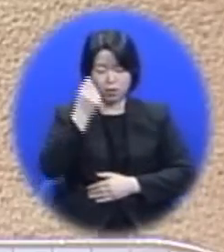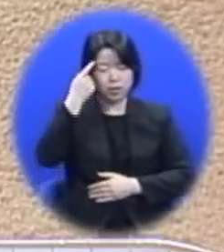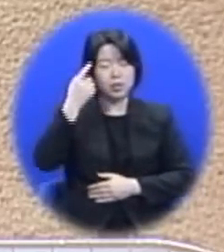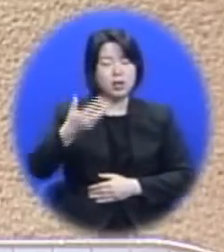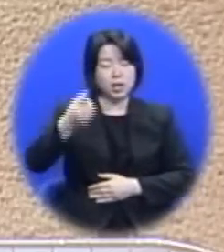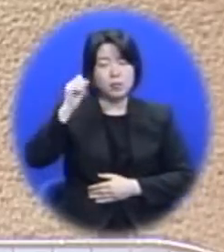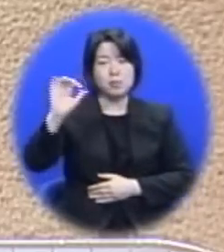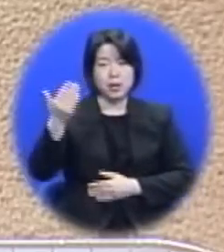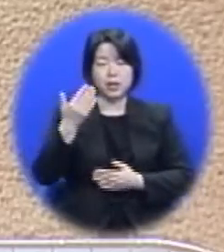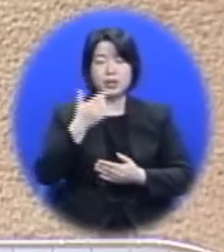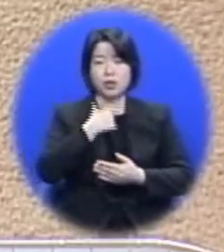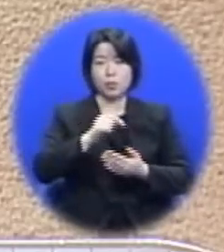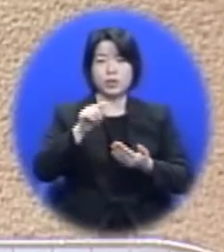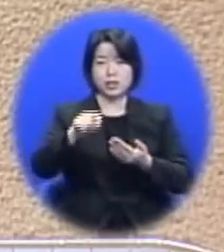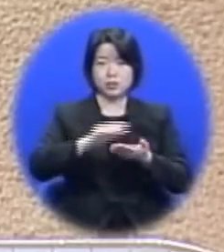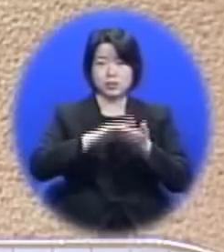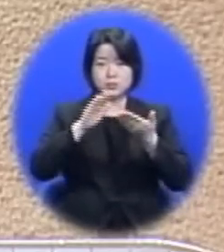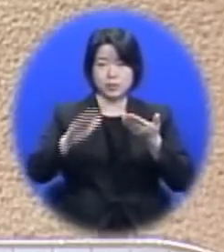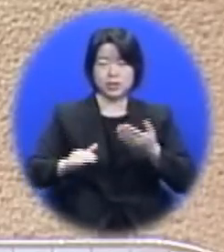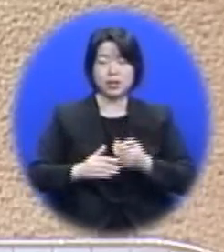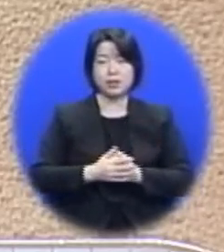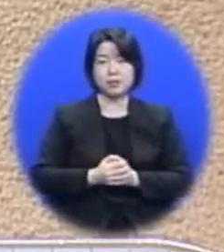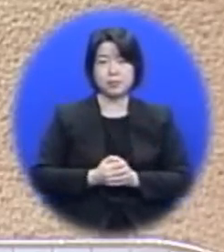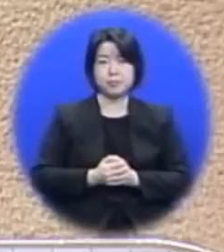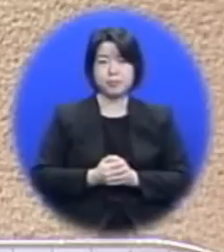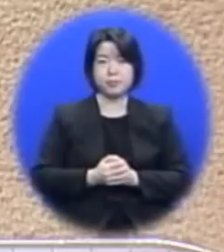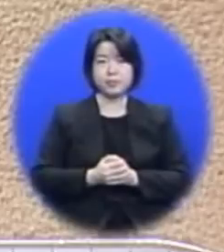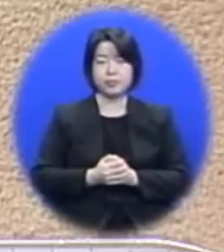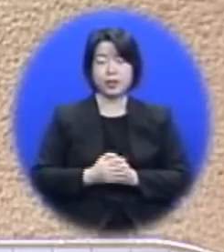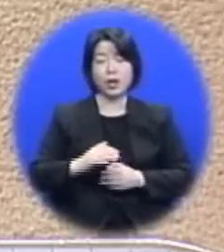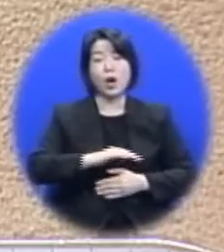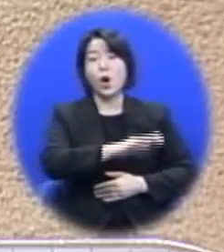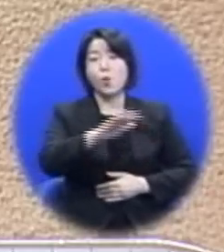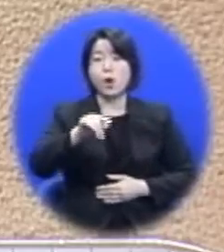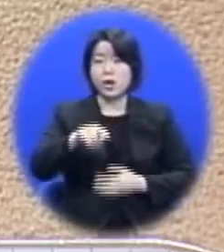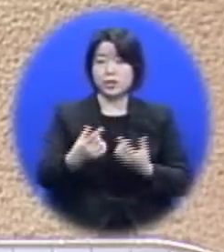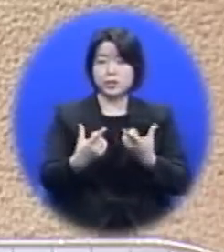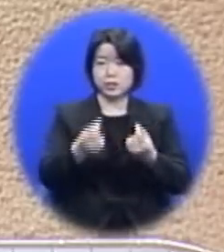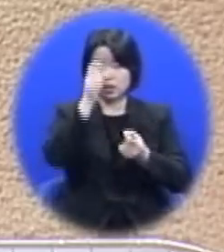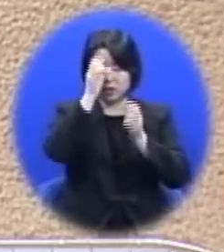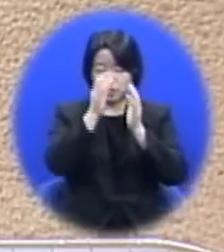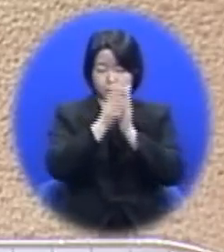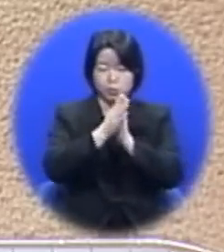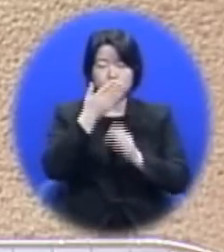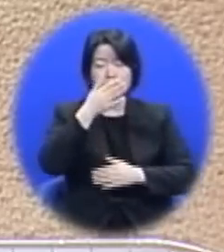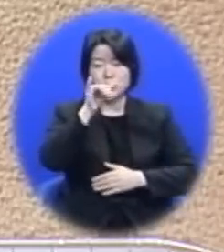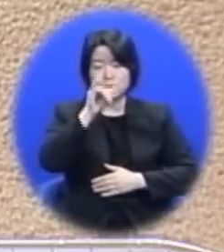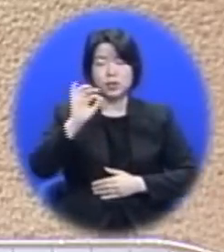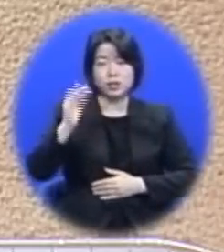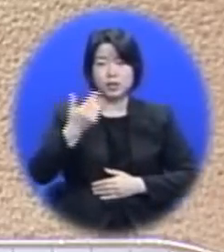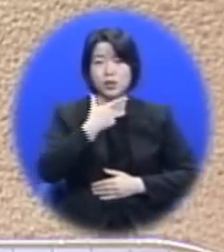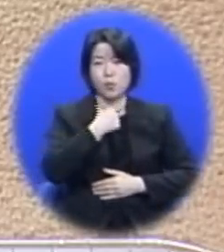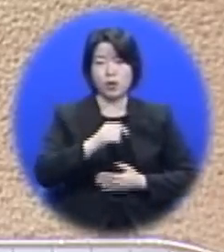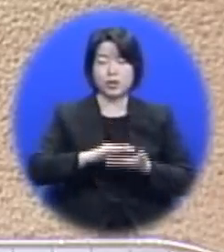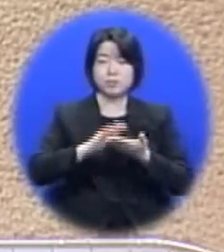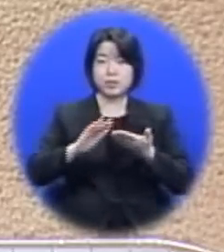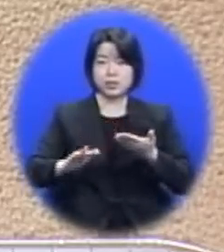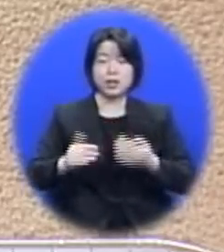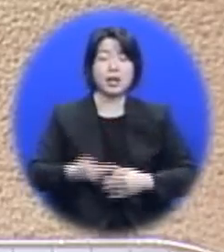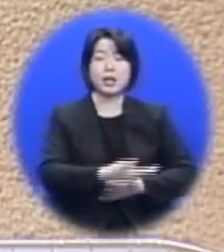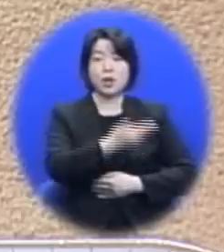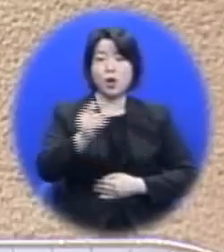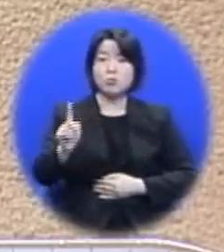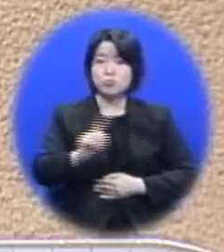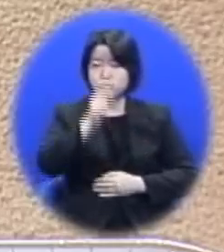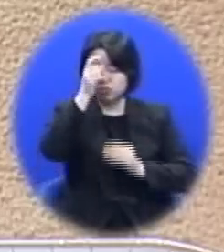여김을 받게 되기를 원하는 것입니다. 우리가 그렇게 기도할 수 있게 되기 원합니다. 여러분,